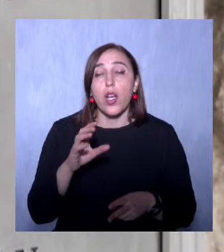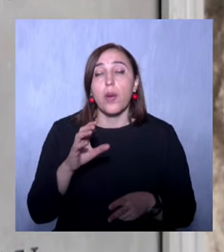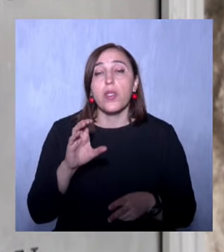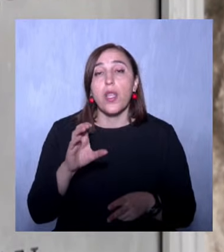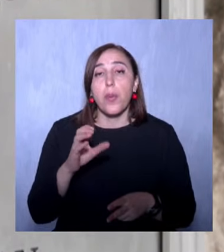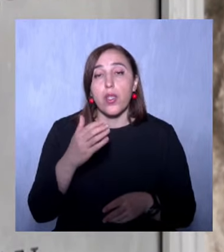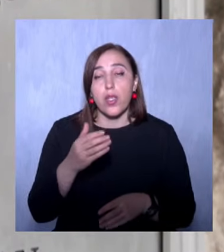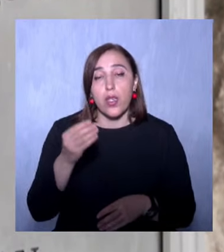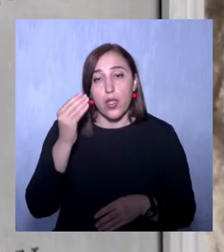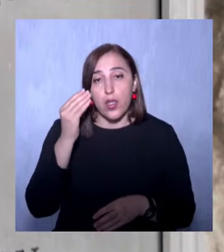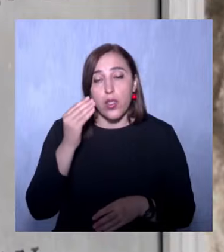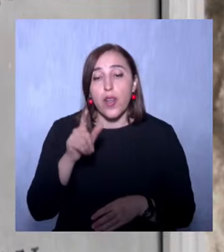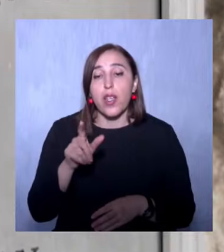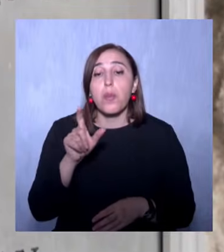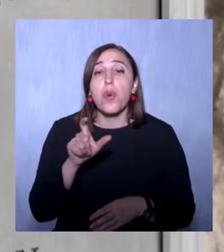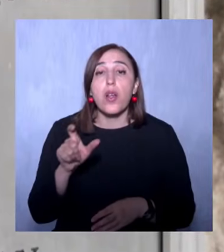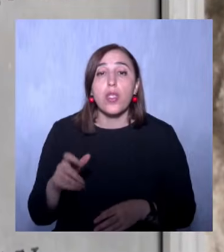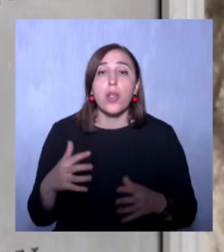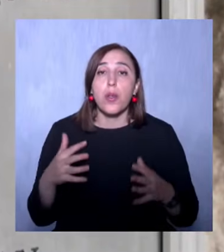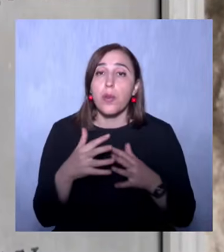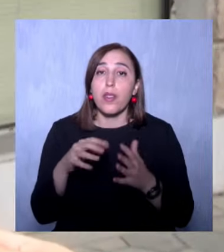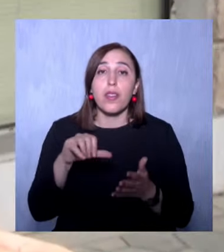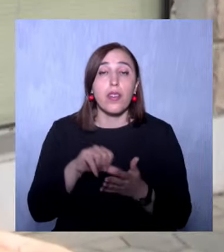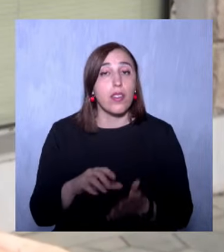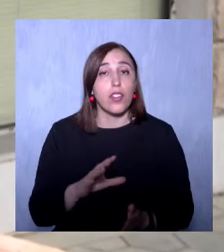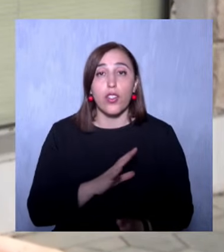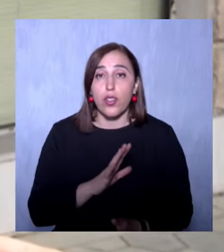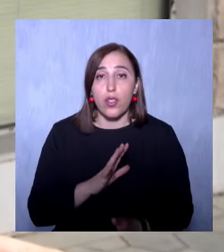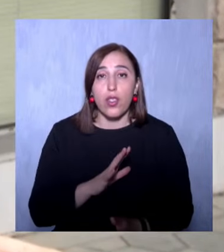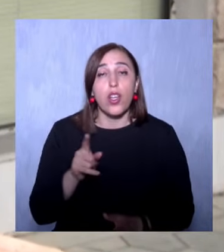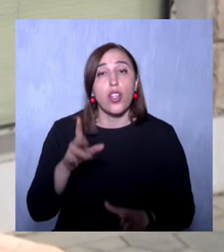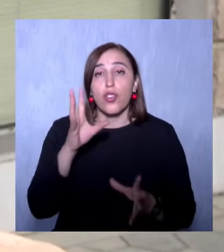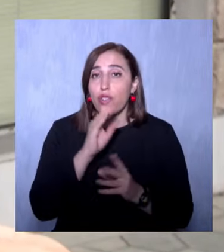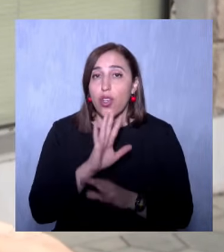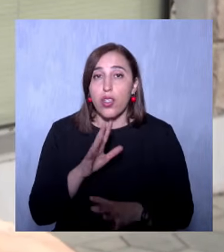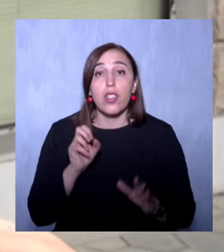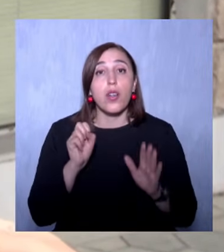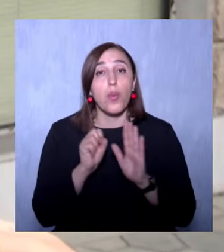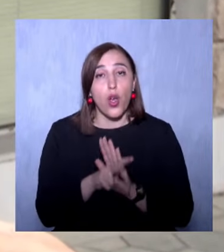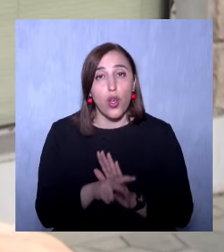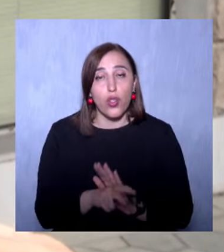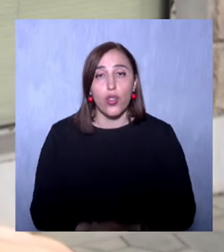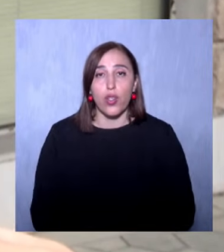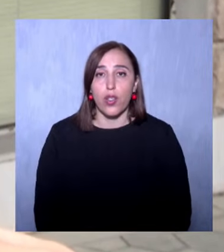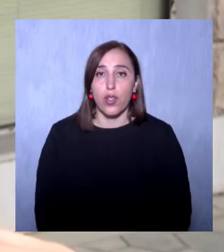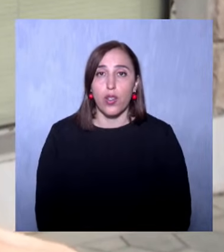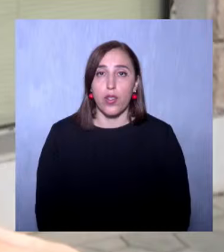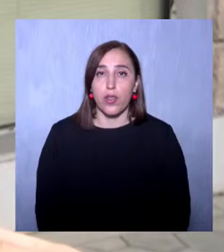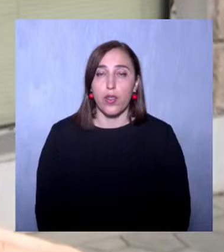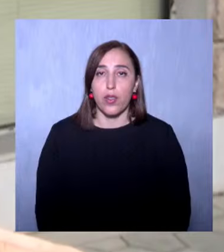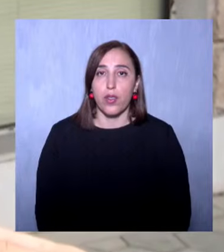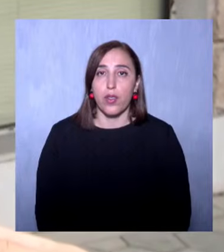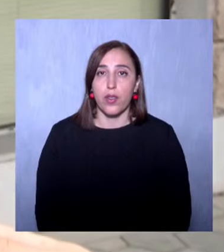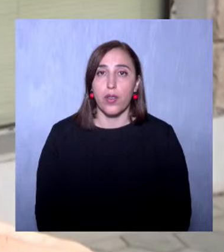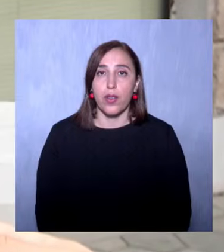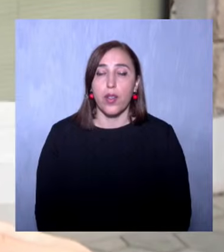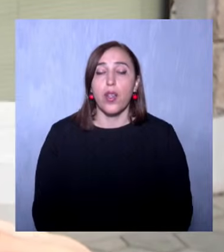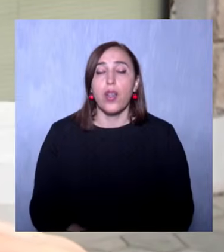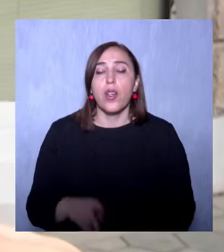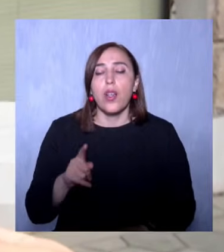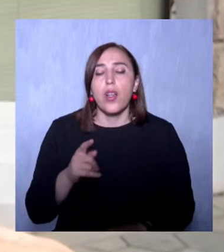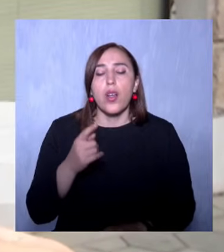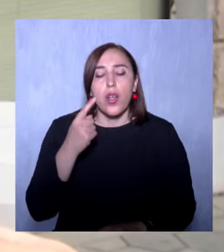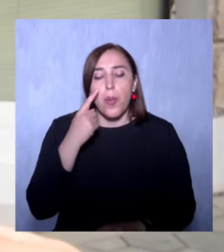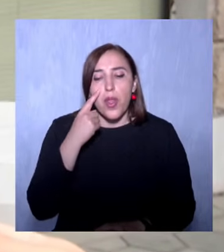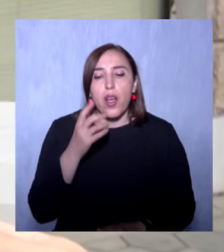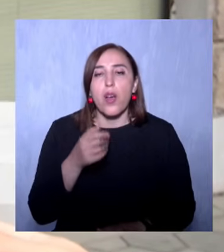խոսքով այս մարդիկ չեն մասնակցել ռազմական գործողությունների, չեն էլ հասցրել փախչել։ Հիմնականում տարեցներ են եւ հաշմանդամություն